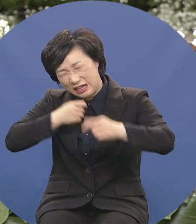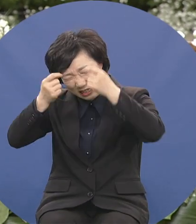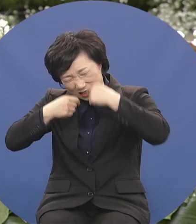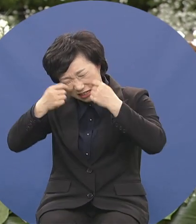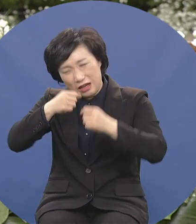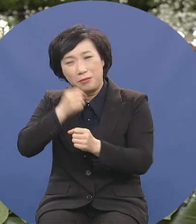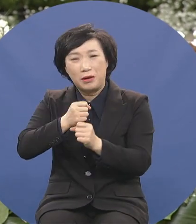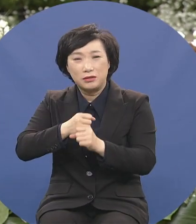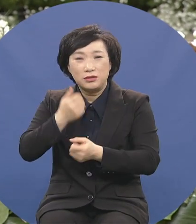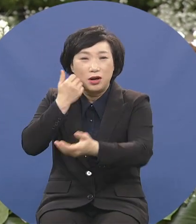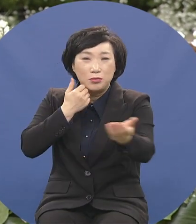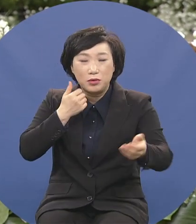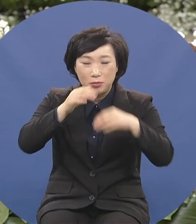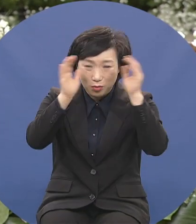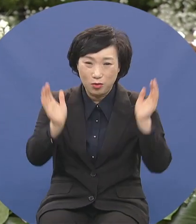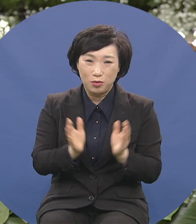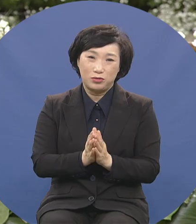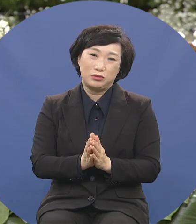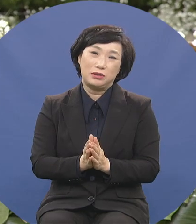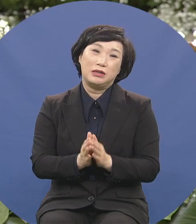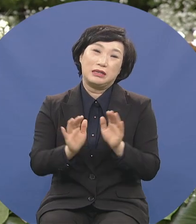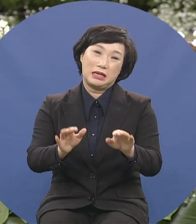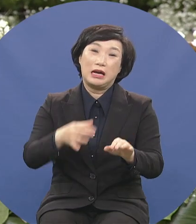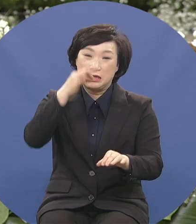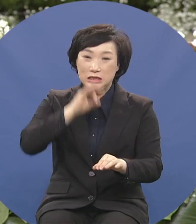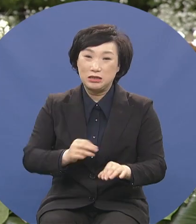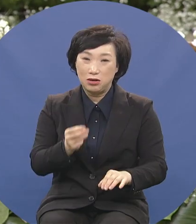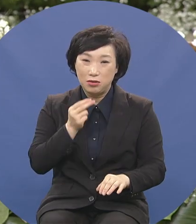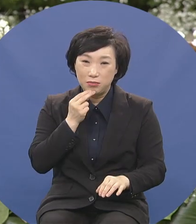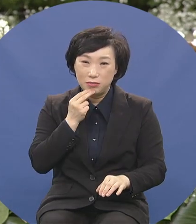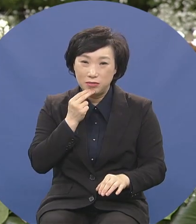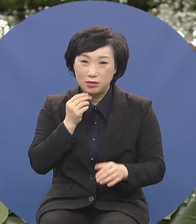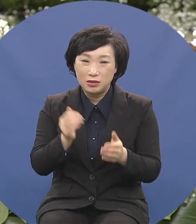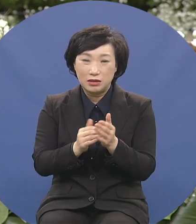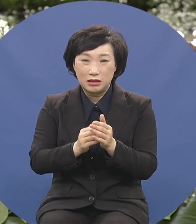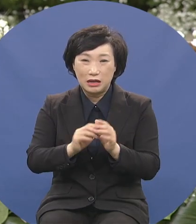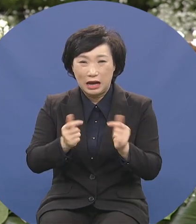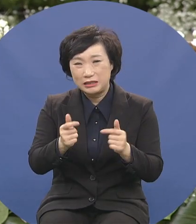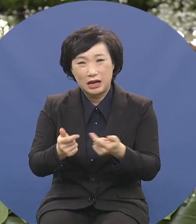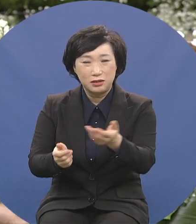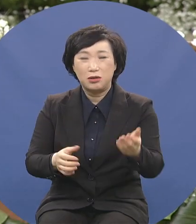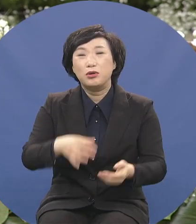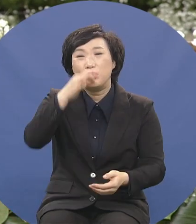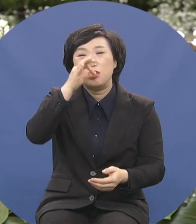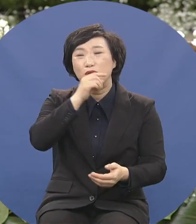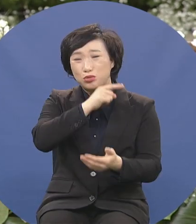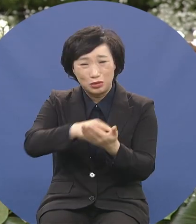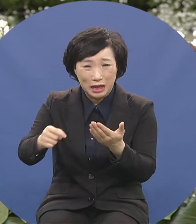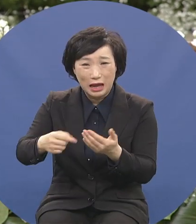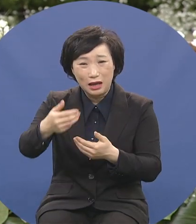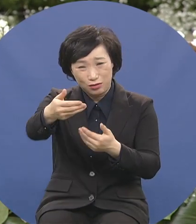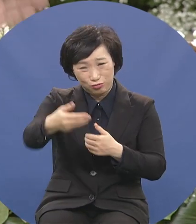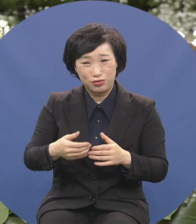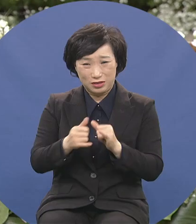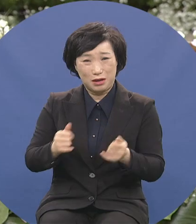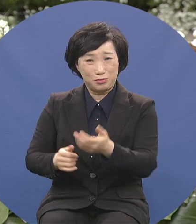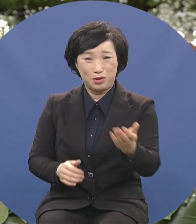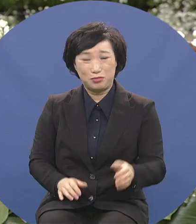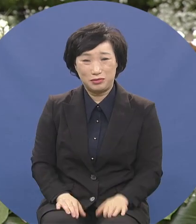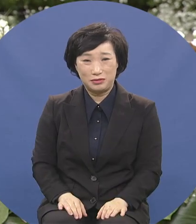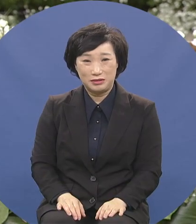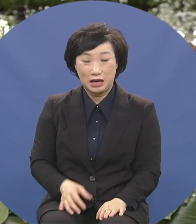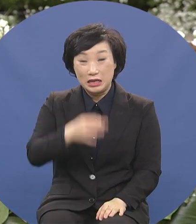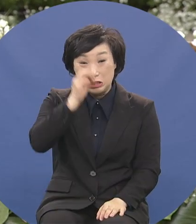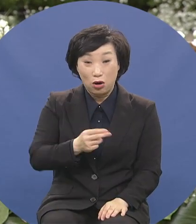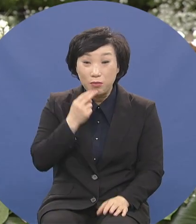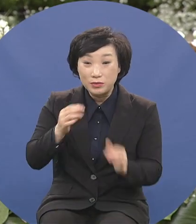이런 사람들 다 무익한 것이 아니라 손에 붙이는 자들. 무익한데도 이렇게 바깥